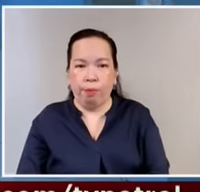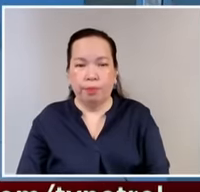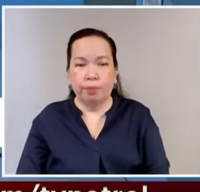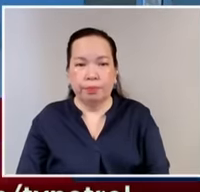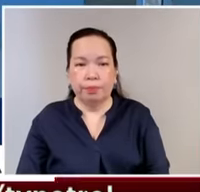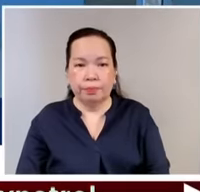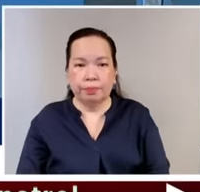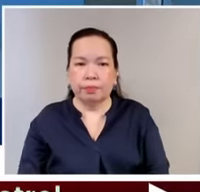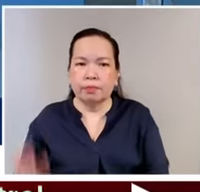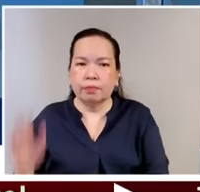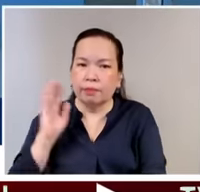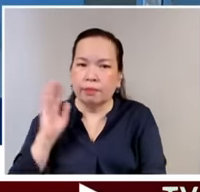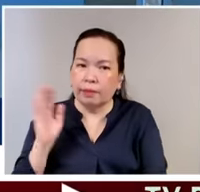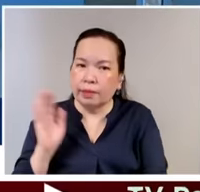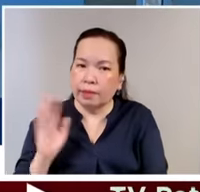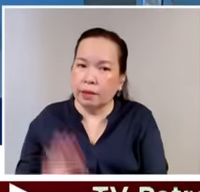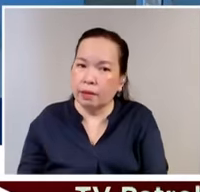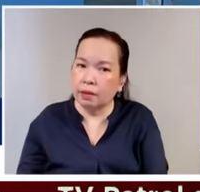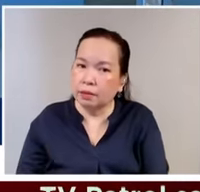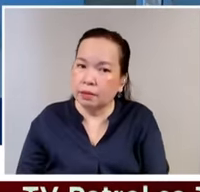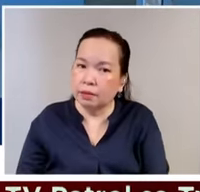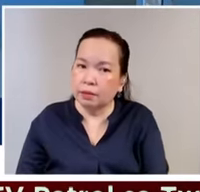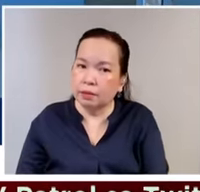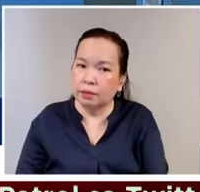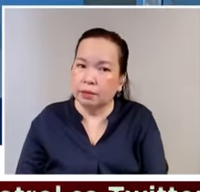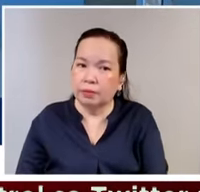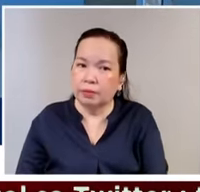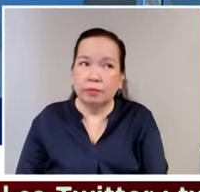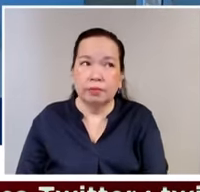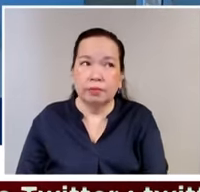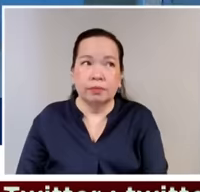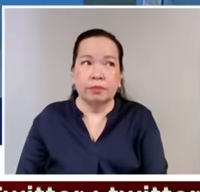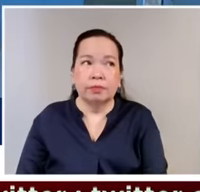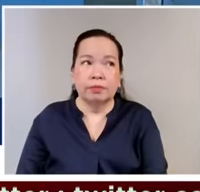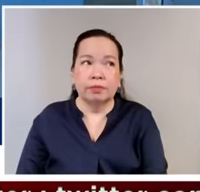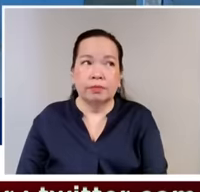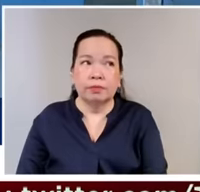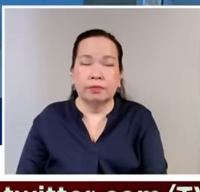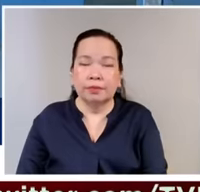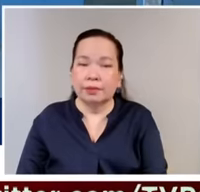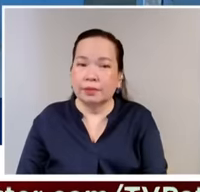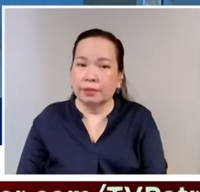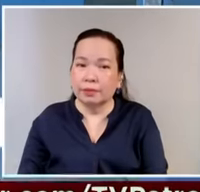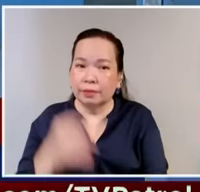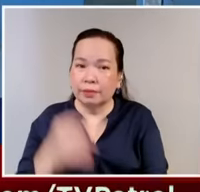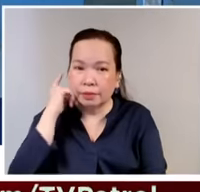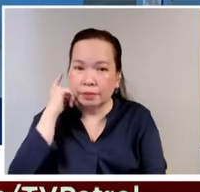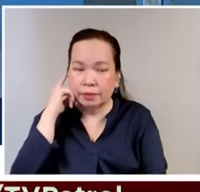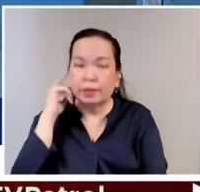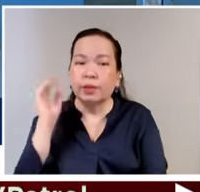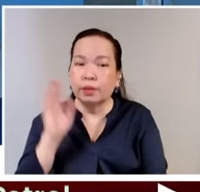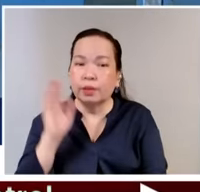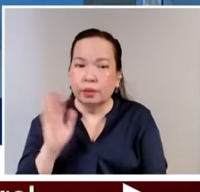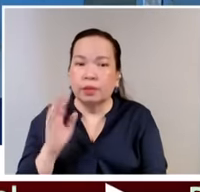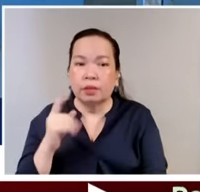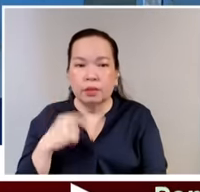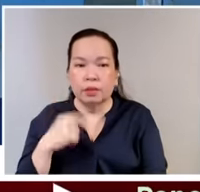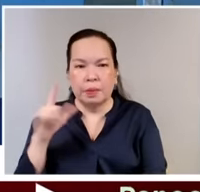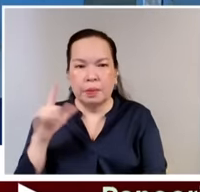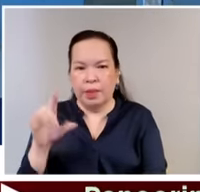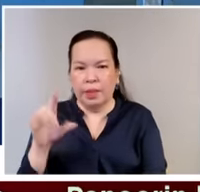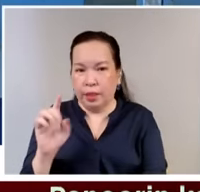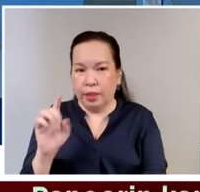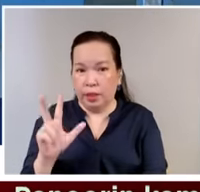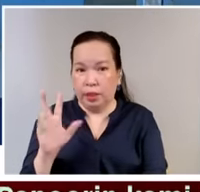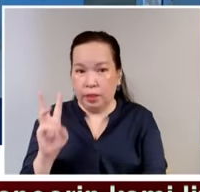Bernadette, mamayang 8:36 p.m. itong tren sa likuran ko ay aalis na mula dito sa Tutuban Station papuntang Alabang. At